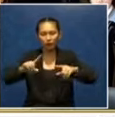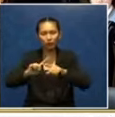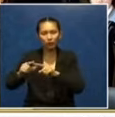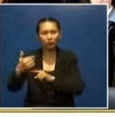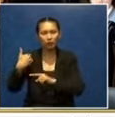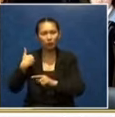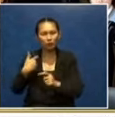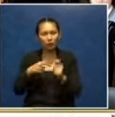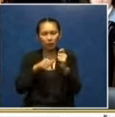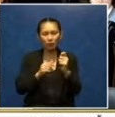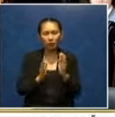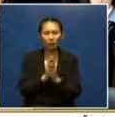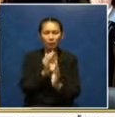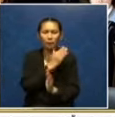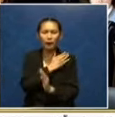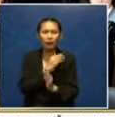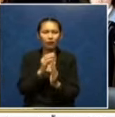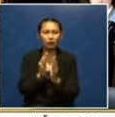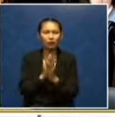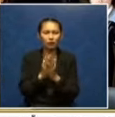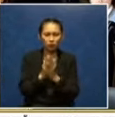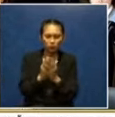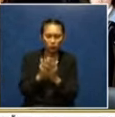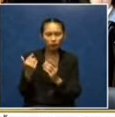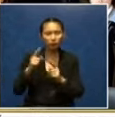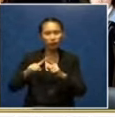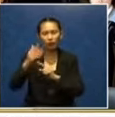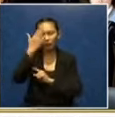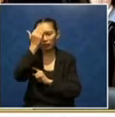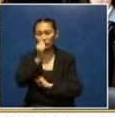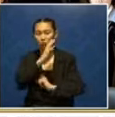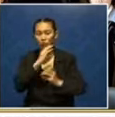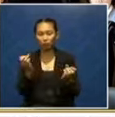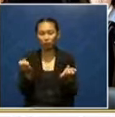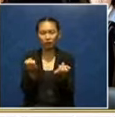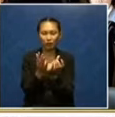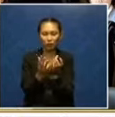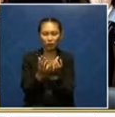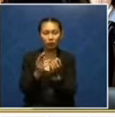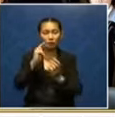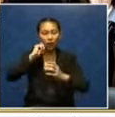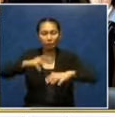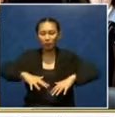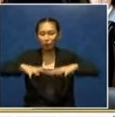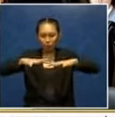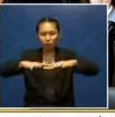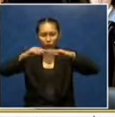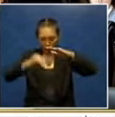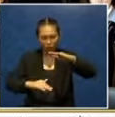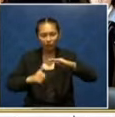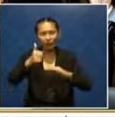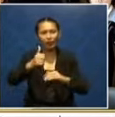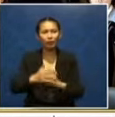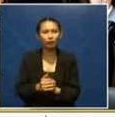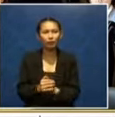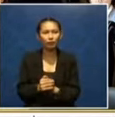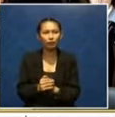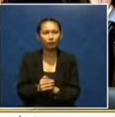พระสมุทรเจดีย์เพราะนอกจากช่วยป้องกันการกัดเซาะแล้วยังสามารถช่วยแก้ไขปัญหาน้ำท่วมในเขตอำเภอพระสมุทรเจดีย์